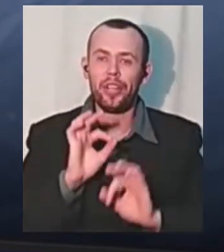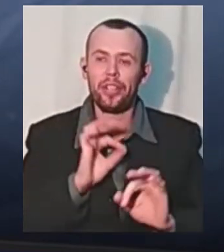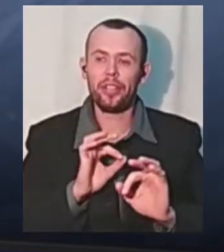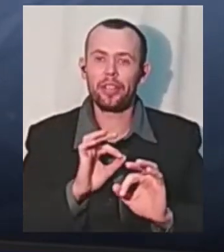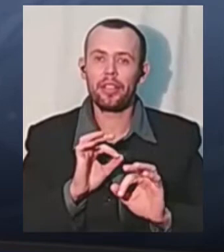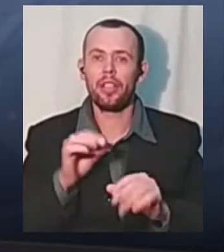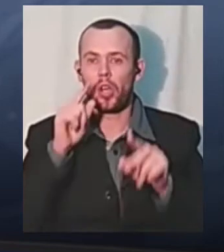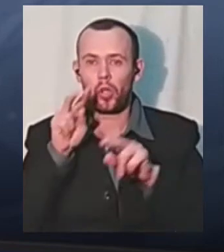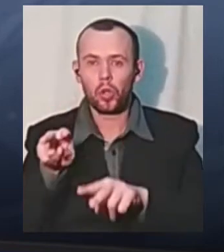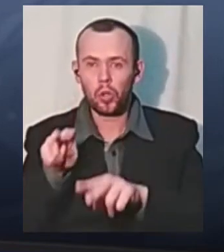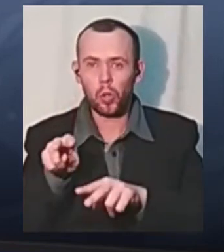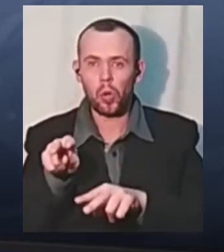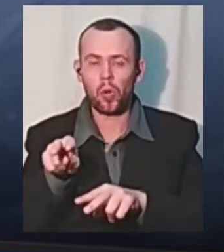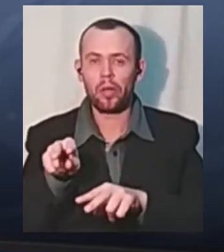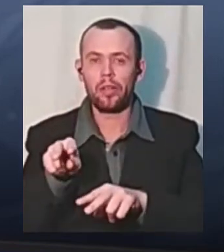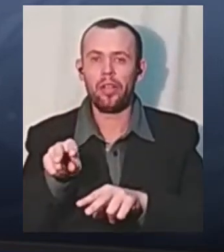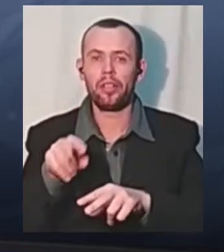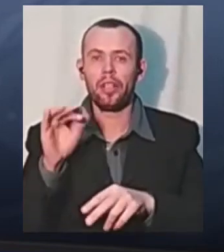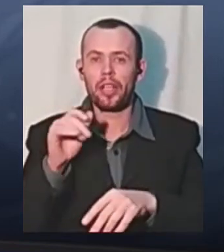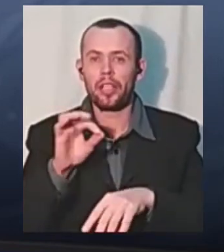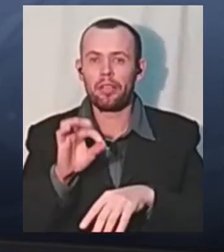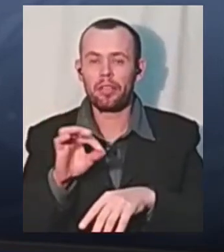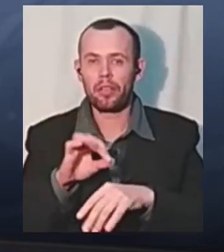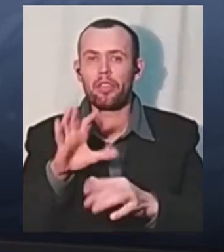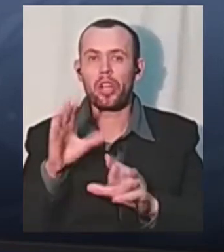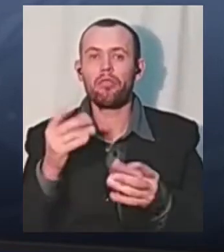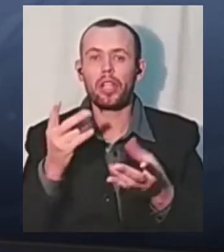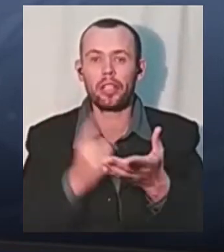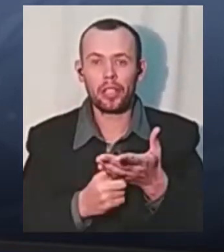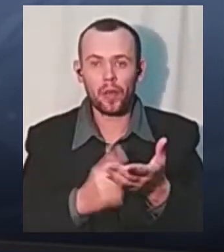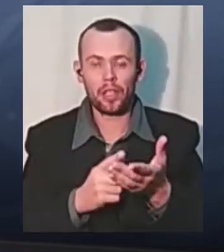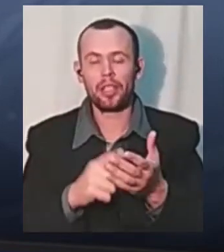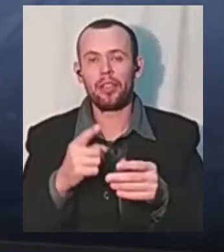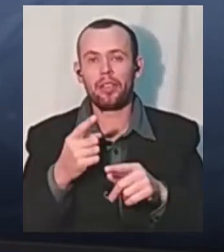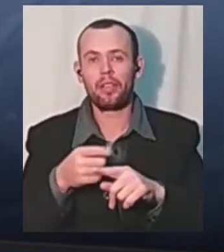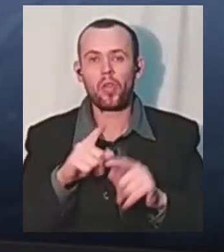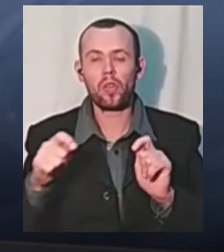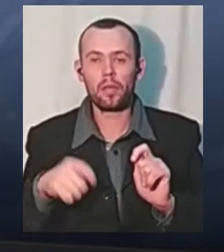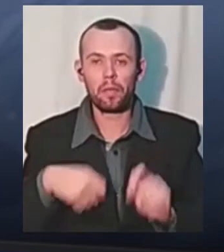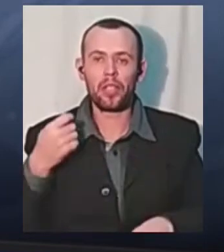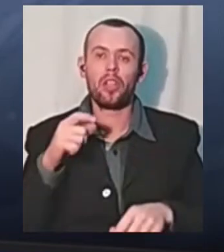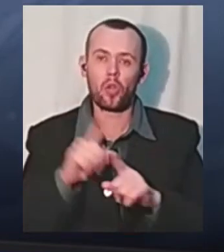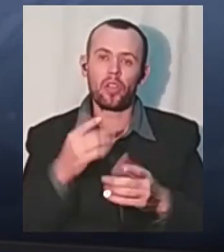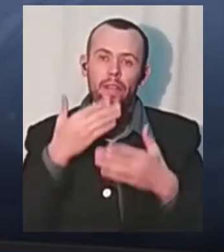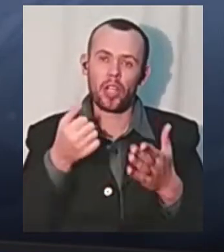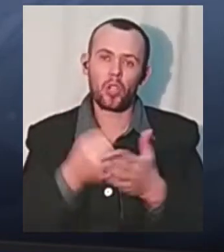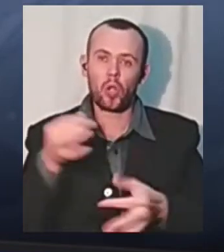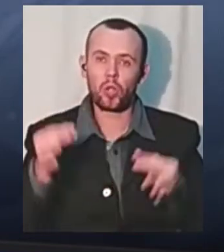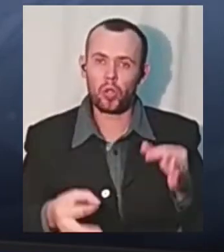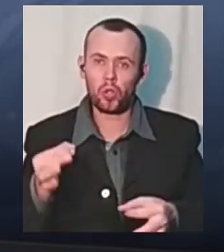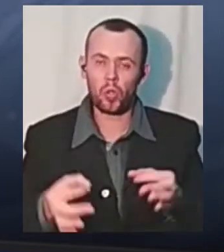догляду. І закумулювавши всі ці докази, що будуть підтверджувати матеріальний збиток, також можна звертатися до суду.